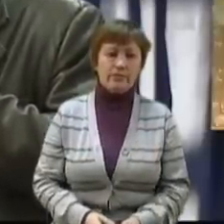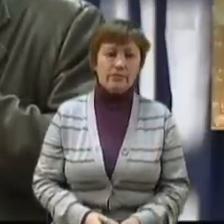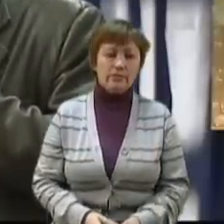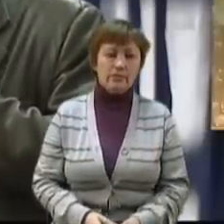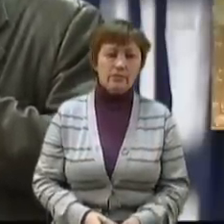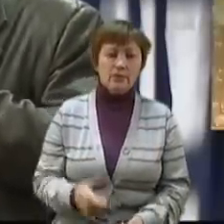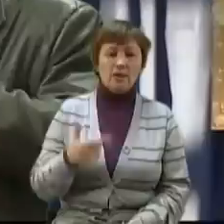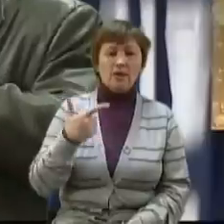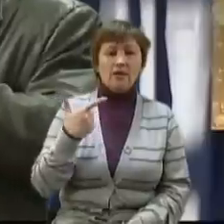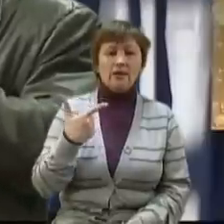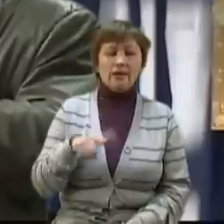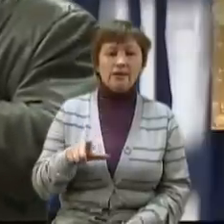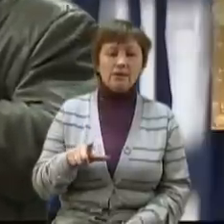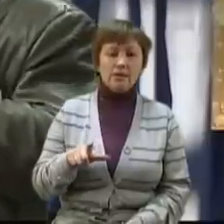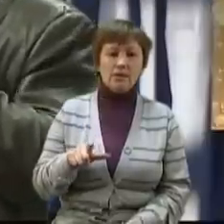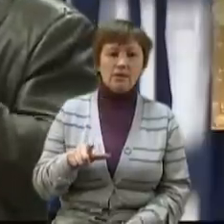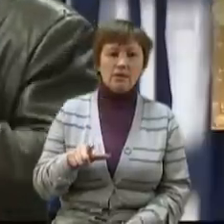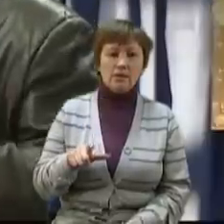где